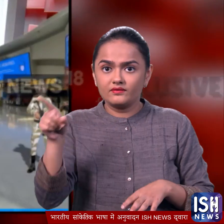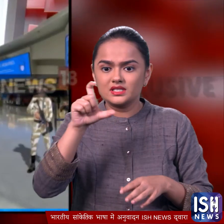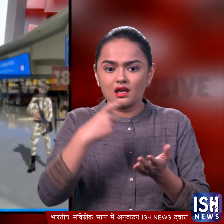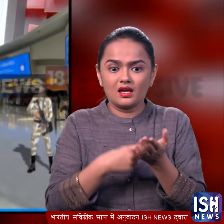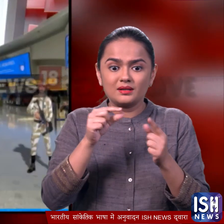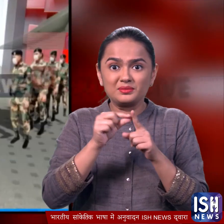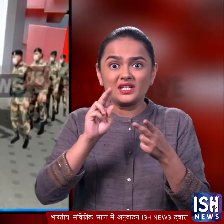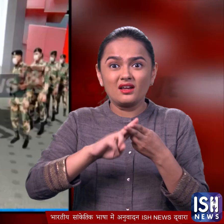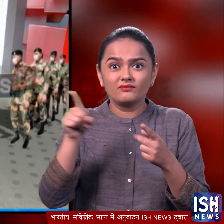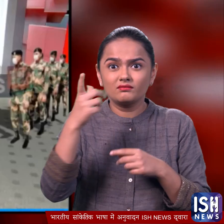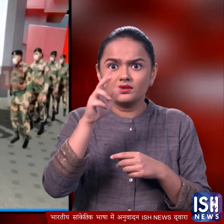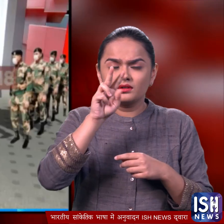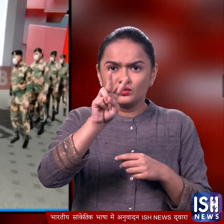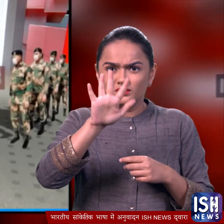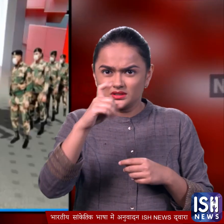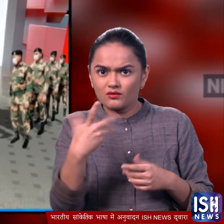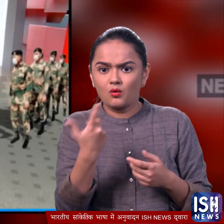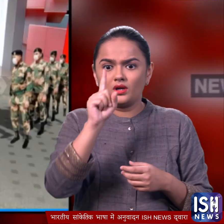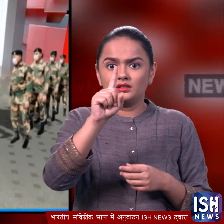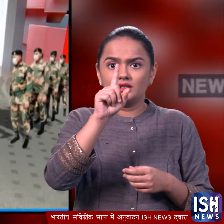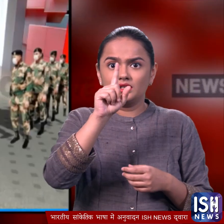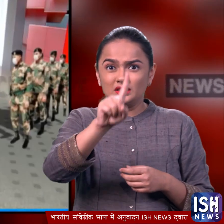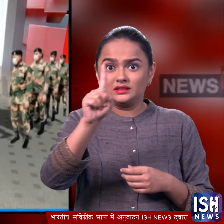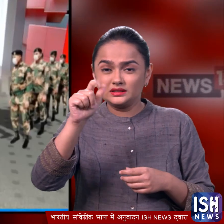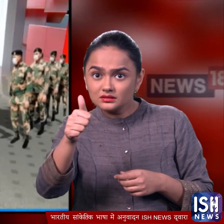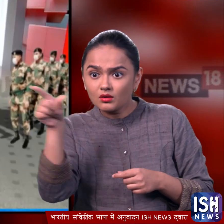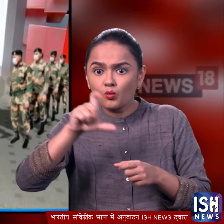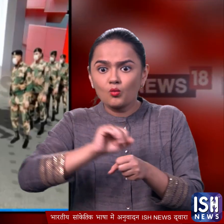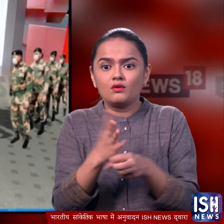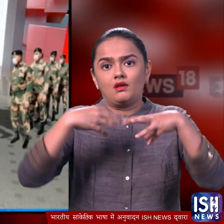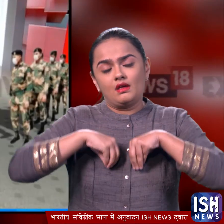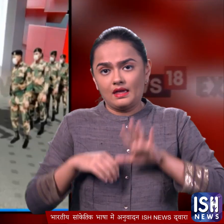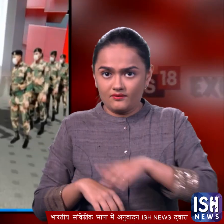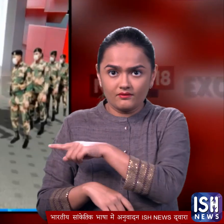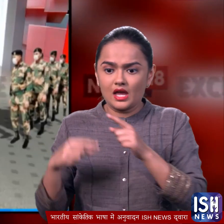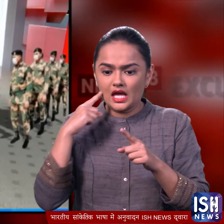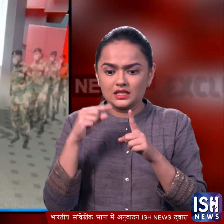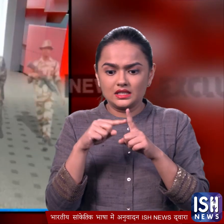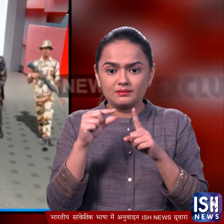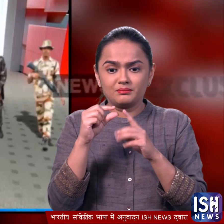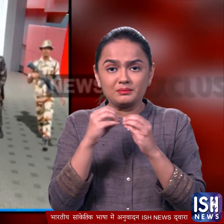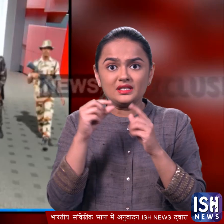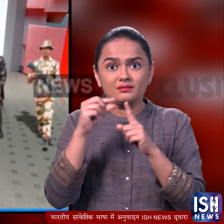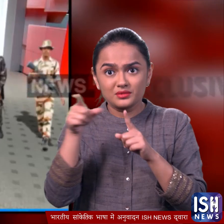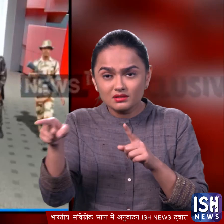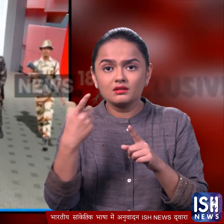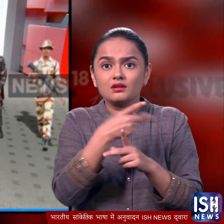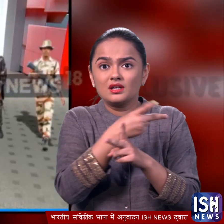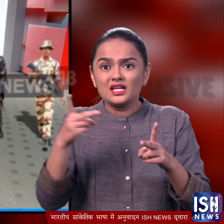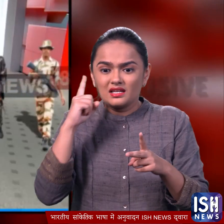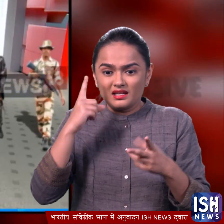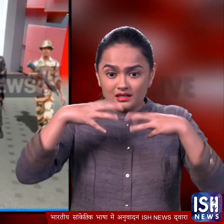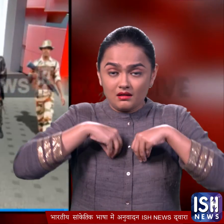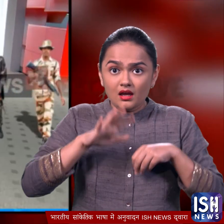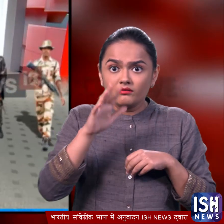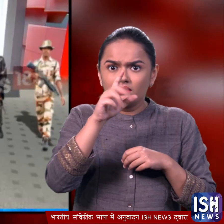जबकि सीआरपीएफ के 257 और बीएसएफ के 116 जवान कोरोना पॉजिटिव पाए गए। वहीं आईटीबीपी के 101 और सशस्त्र